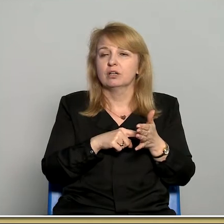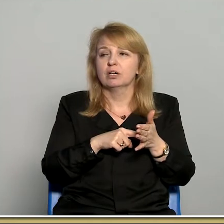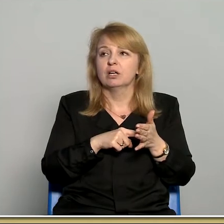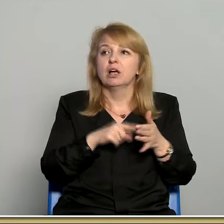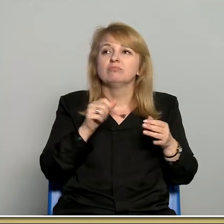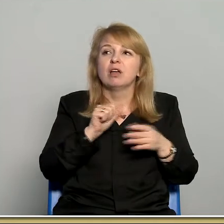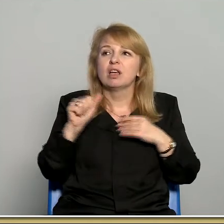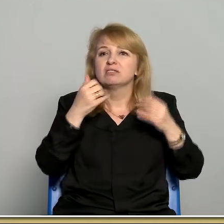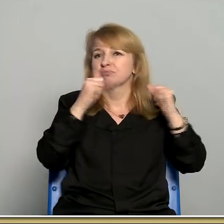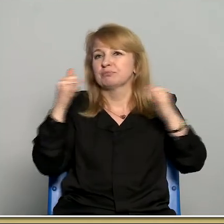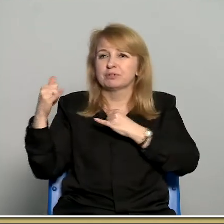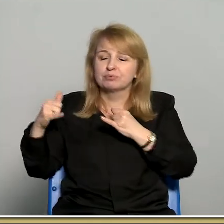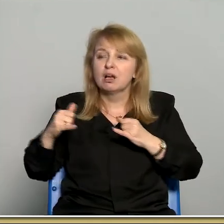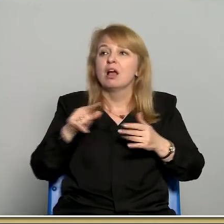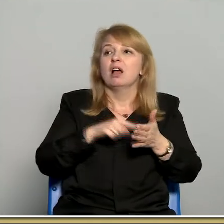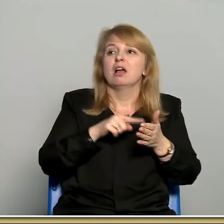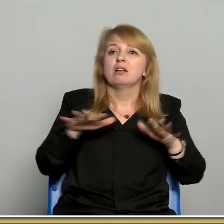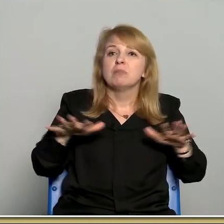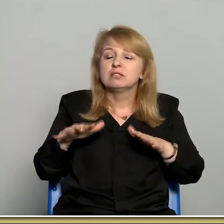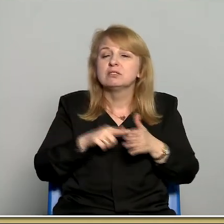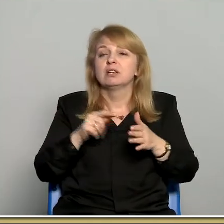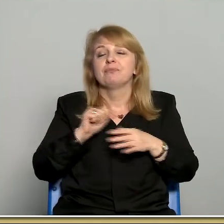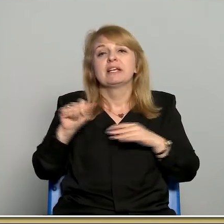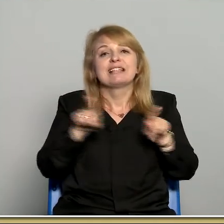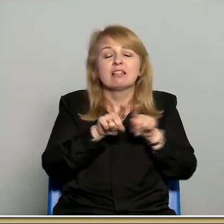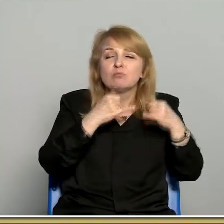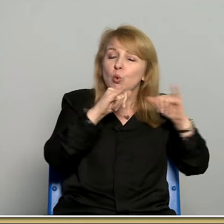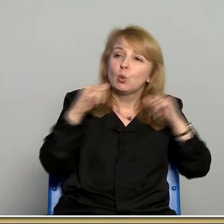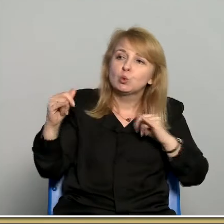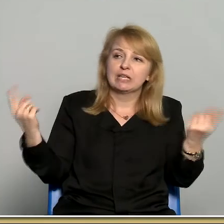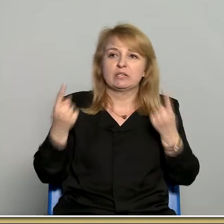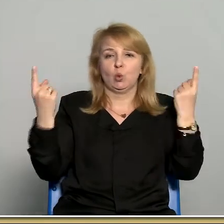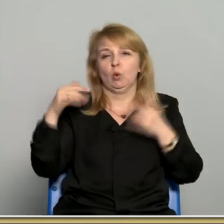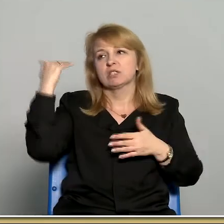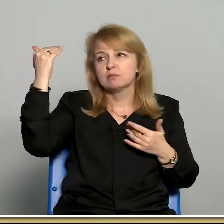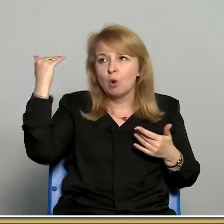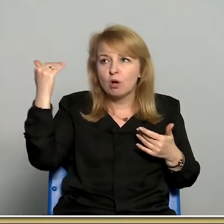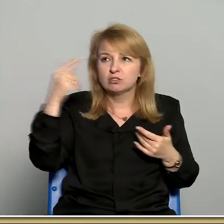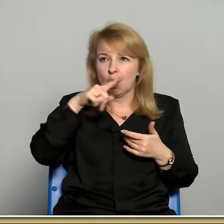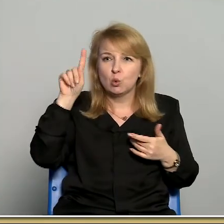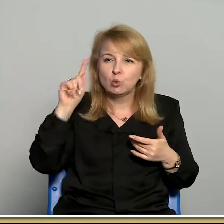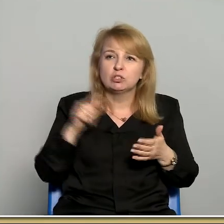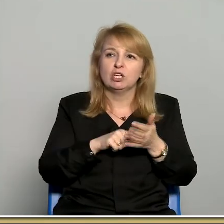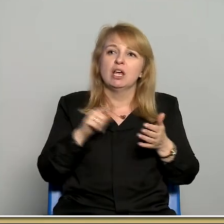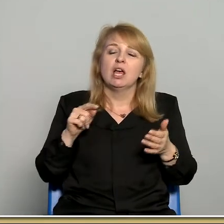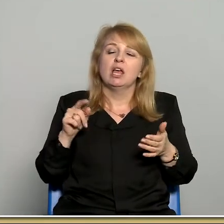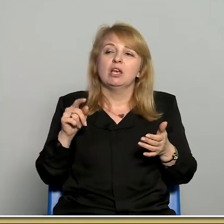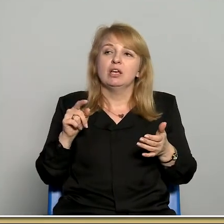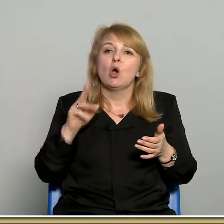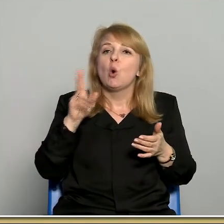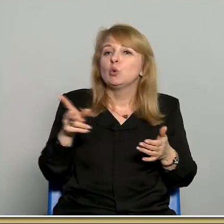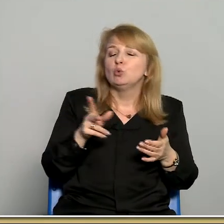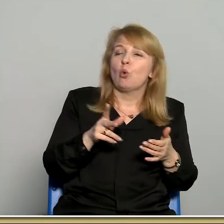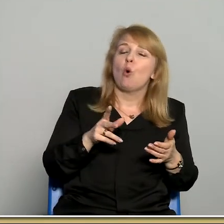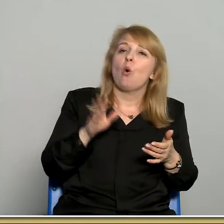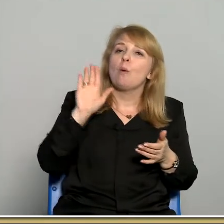względu na cechy charakterystyczne, to również zróżnicowanie sytuacji społecznej osób, tych, którymi